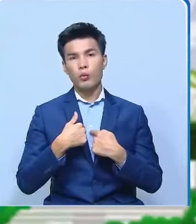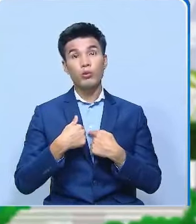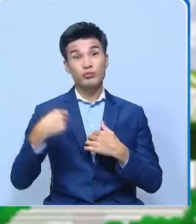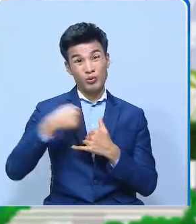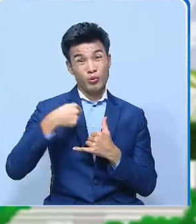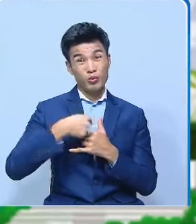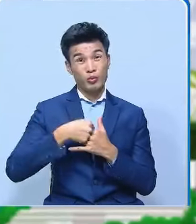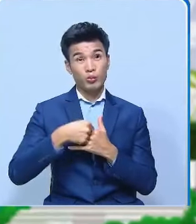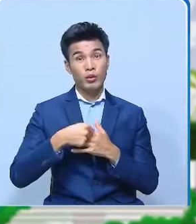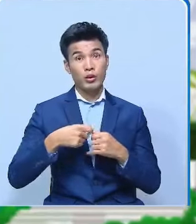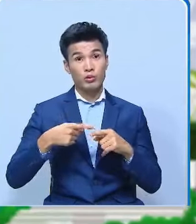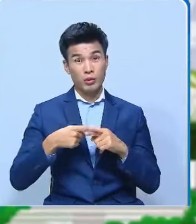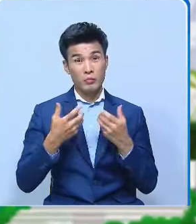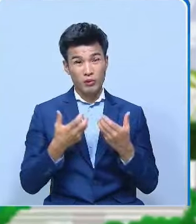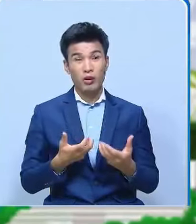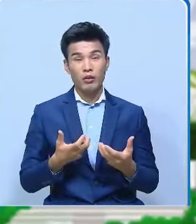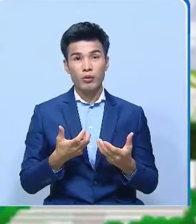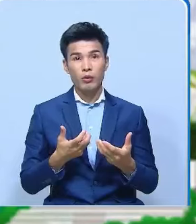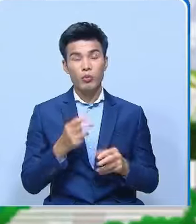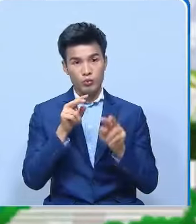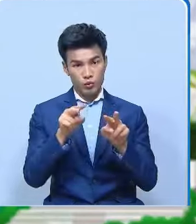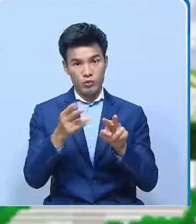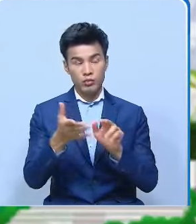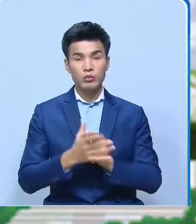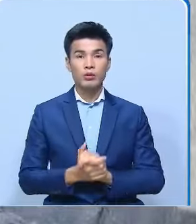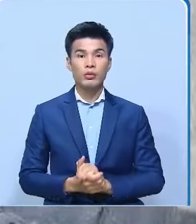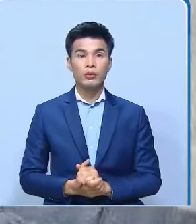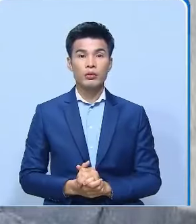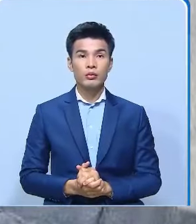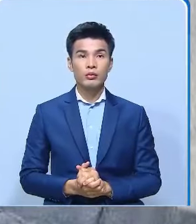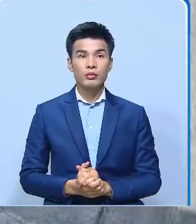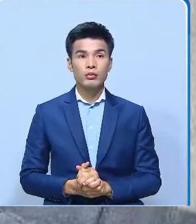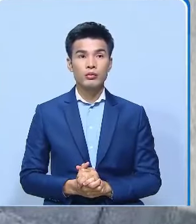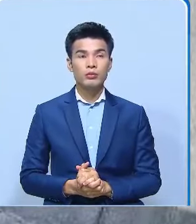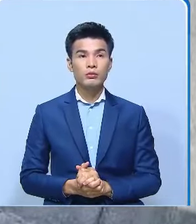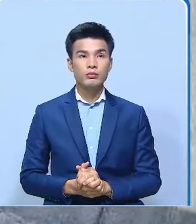ำร้ายร่างกายอาการก็ต้องบอกว่าสาหัสทีเดียวไปดูภาพกันหน่อย